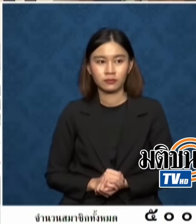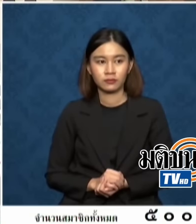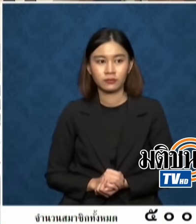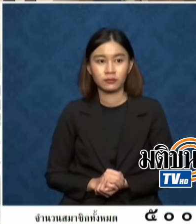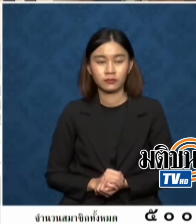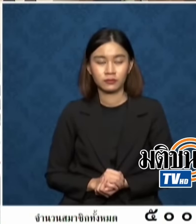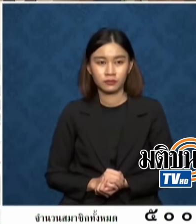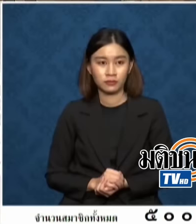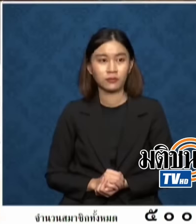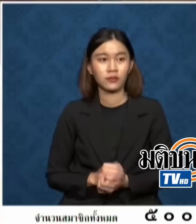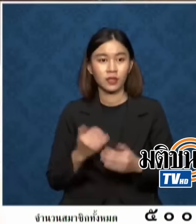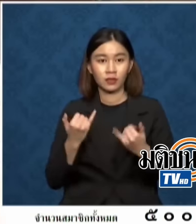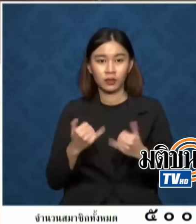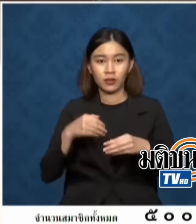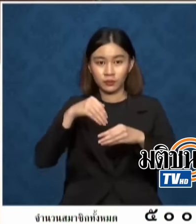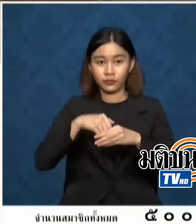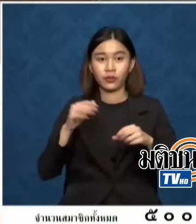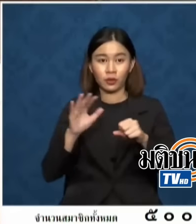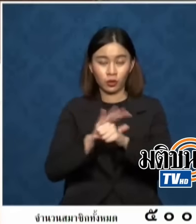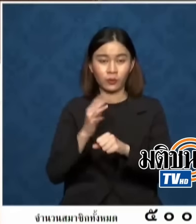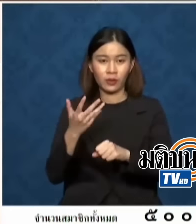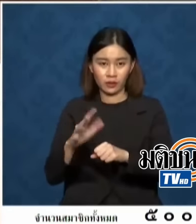ลงแสดงตนเรียบร้อยหมดแล้วนะครับ